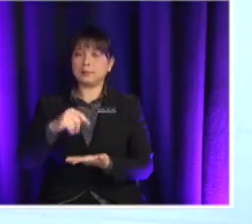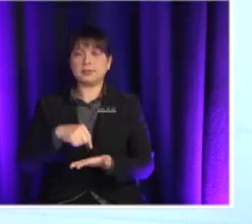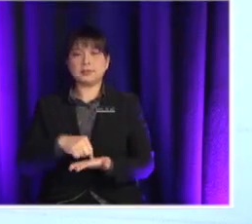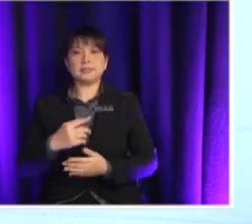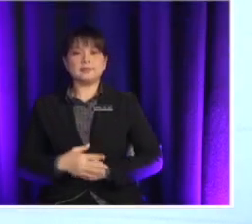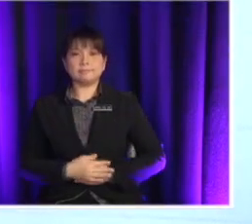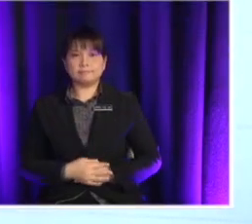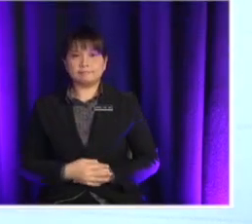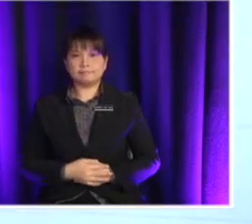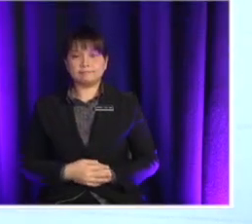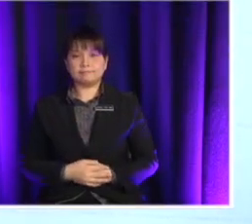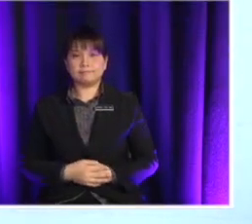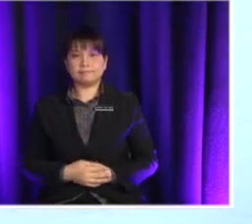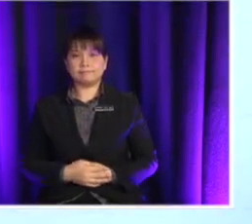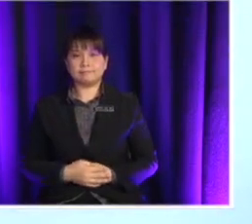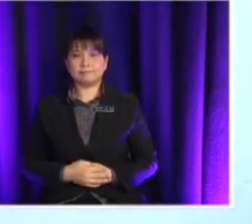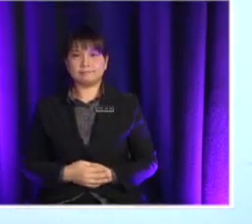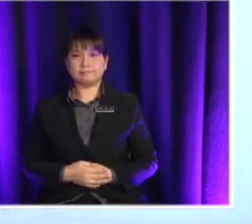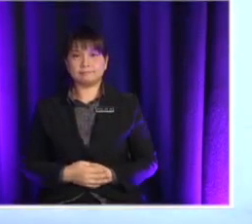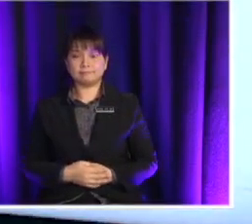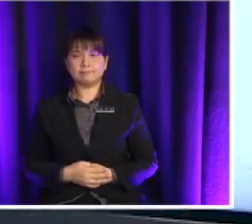kembali selepas ini. Didik TV KPM.